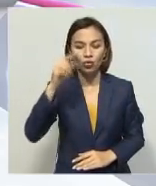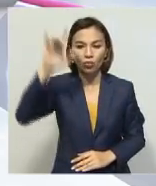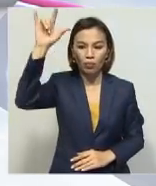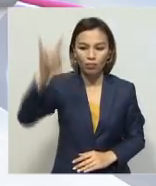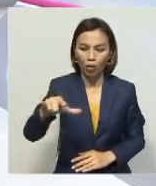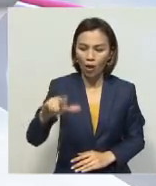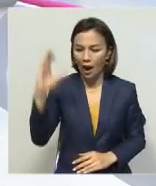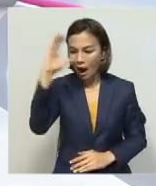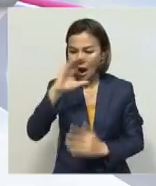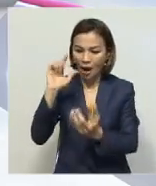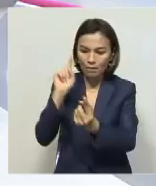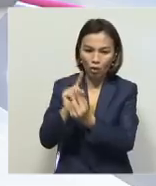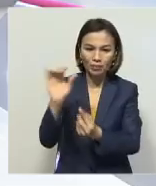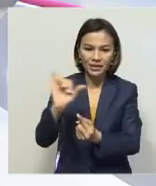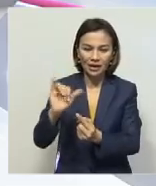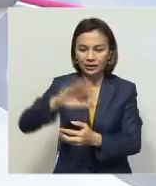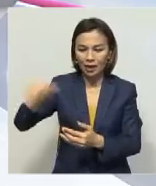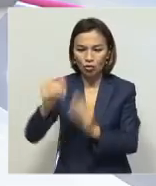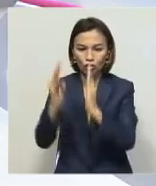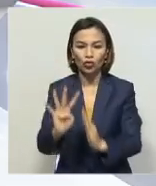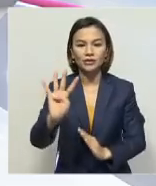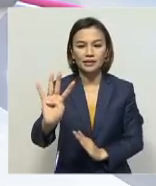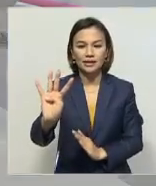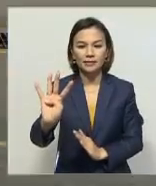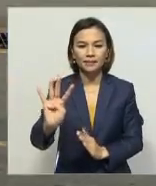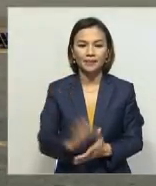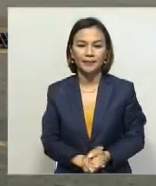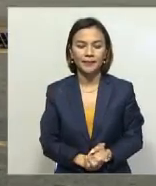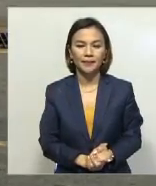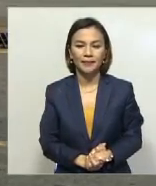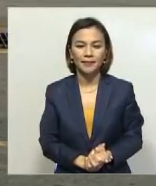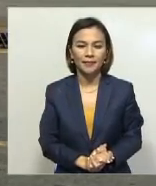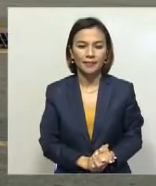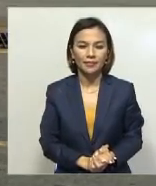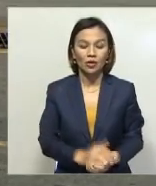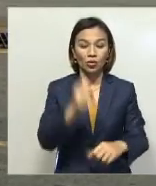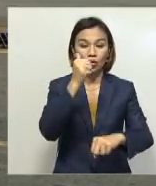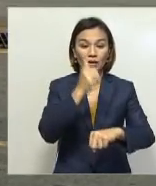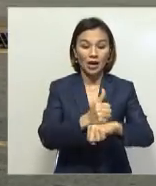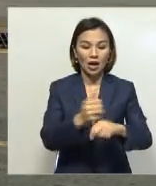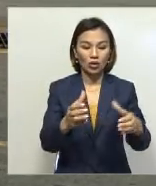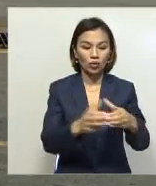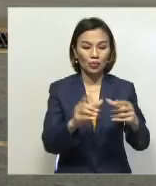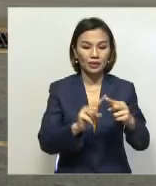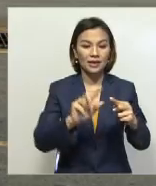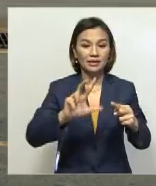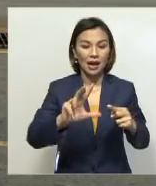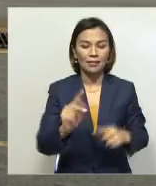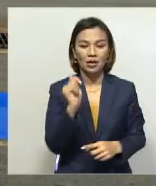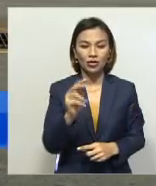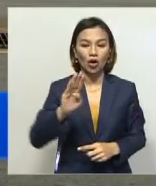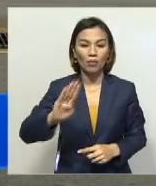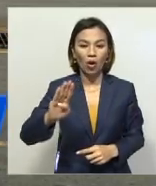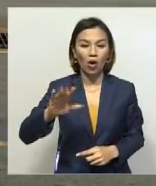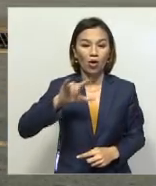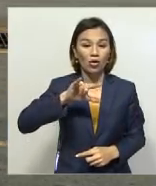ของนักบินแล้วก็ผู้โดยสารรวม4นายด้วยกันค่ะพลโทวิจักรสิริบรรศพแม่ทัพภาคที่3นะคะได้เปิดเผยว่าได้